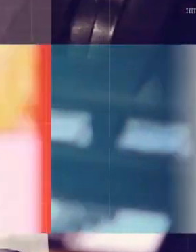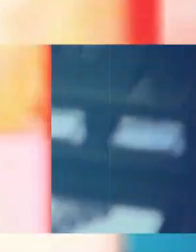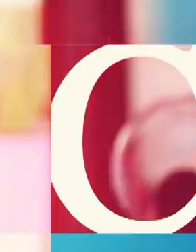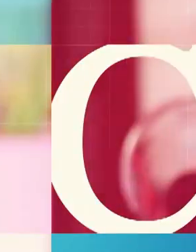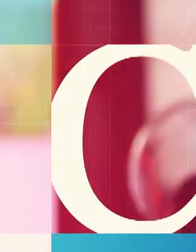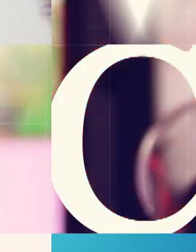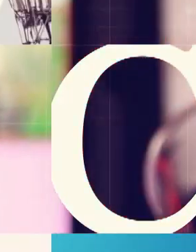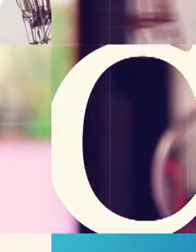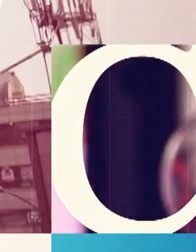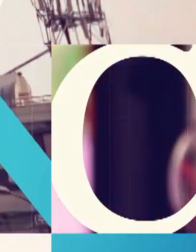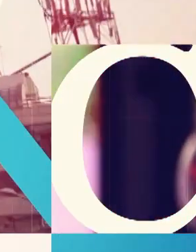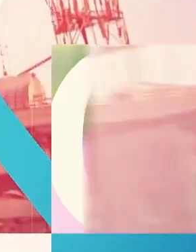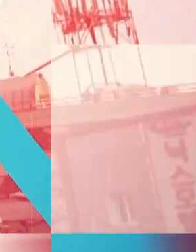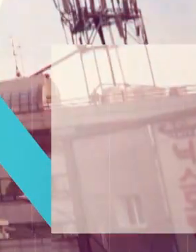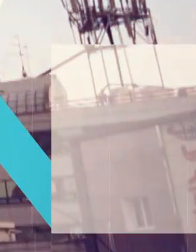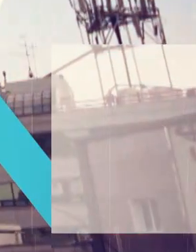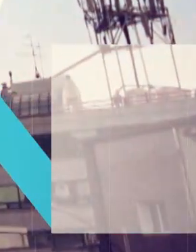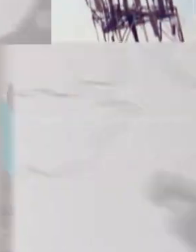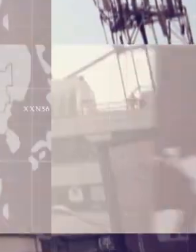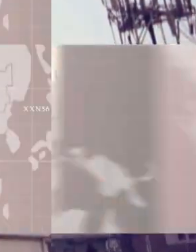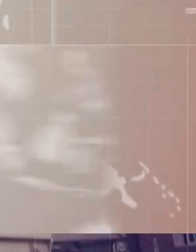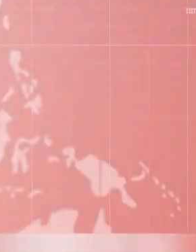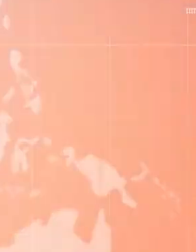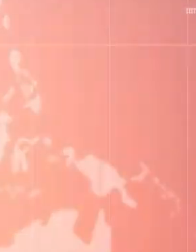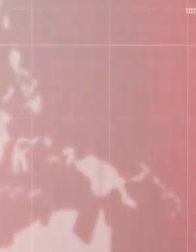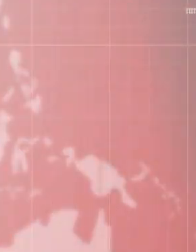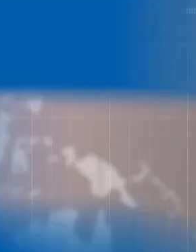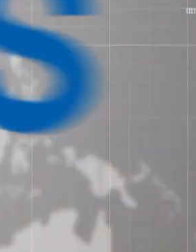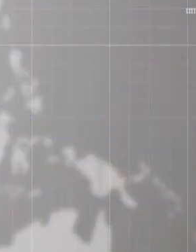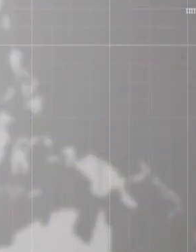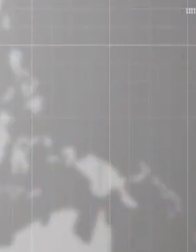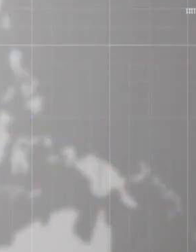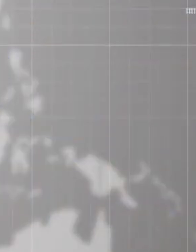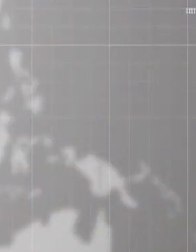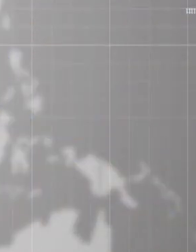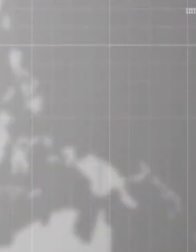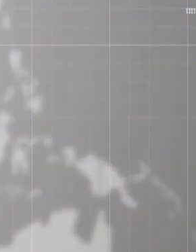여러분은 지금 CTS 뉴스를 시청하고 계십니다.